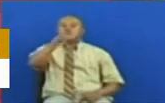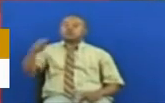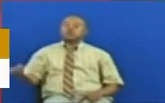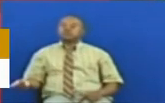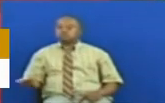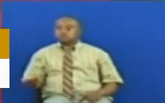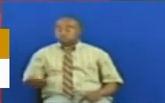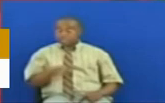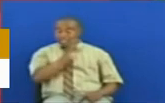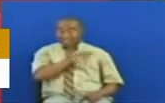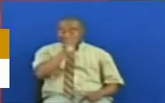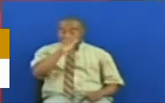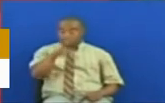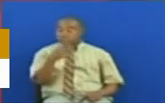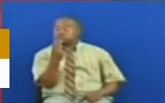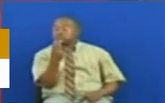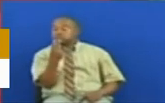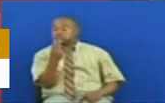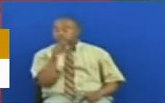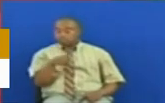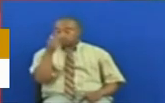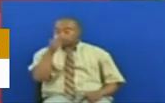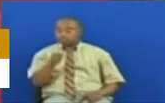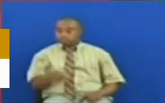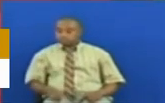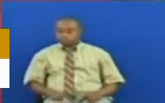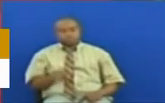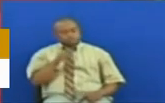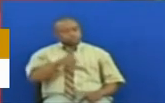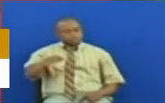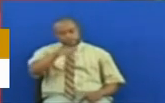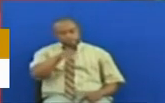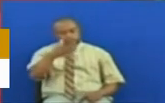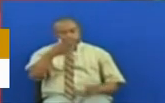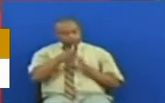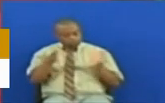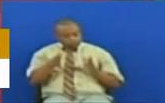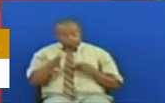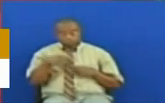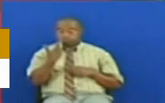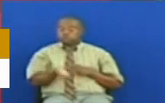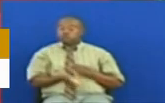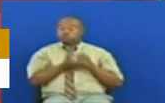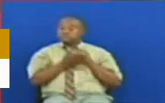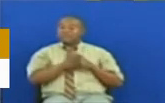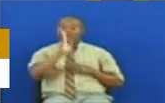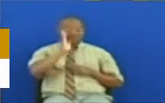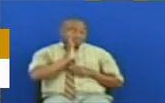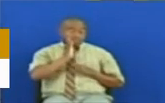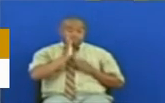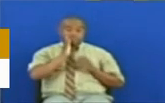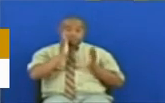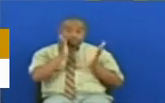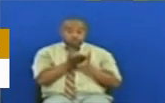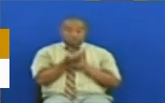nazoziona 200,000 Tanzania. Ni eneo kubwa, tumesaidia vijana ambao wanasoma katika vyuo mbalimbali na